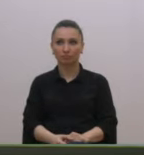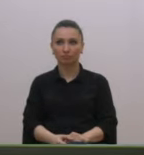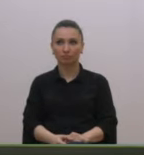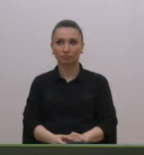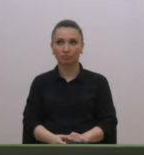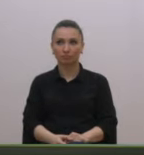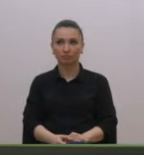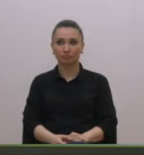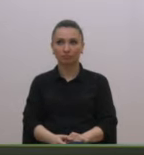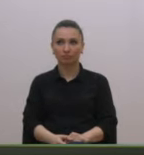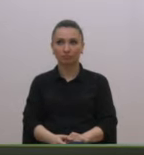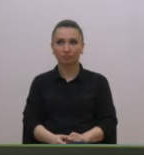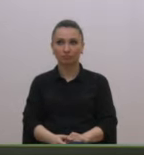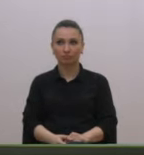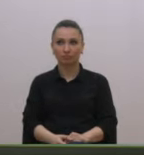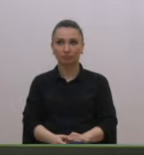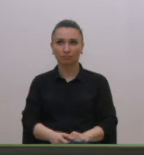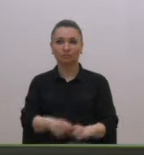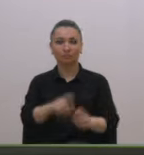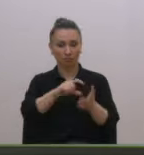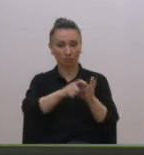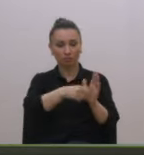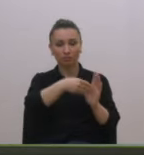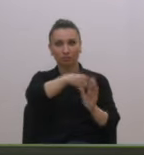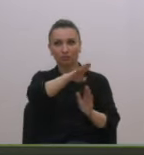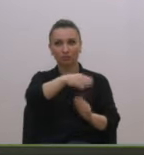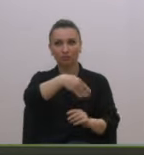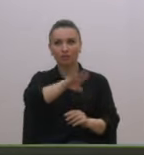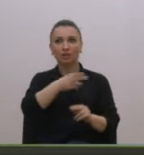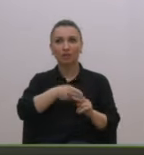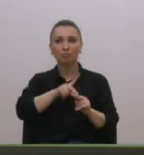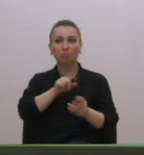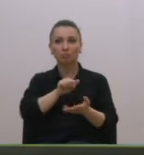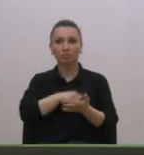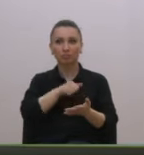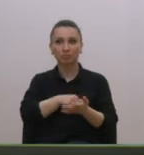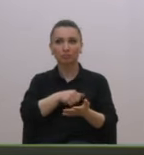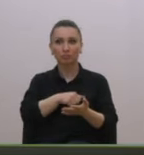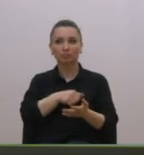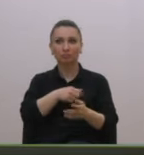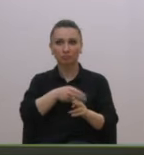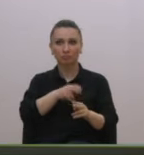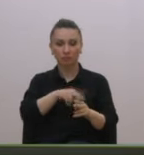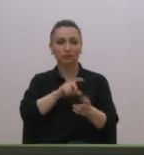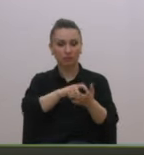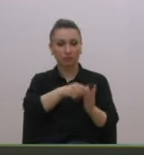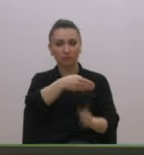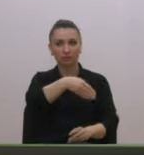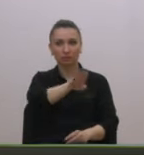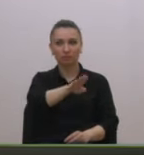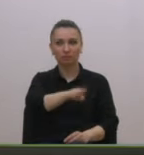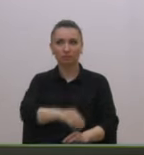დატოვეთ მანდატურ, დაატოვებინეთ, დაატოვეთ, დაატოვებინეთ. იმიტომ რომ დაატოვებინეთ დარბაზს, დაატოვებინეთ დარბაზს.